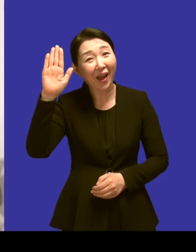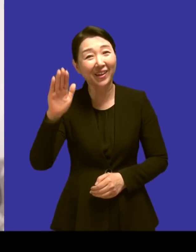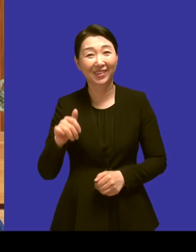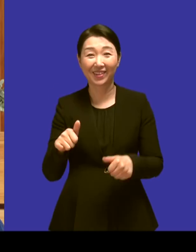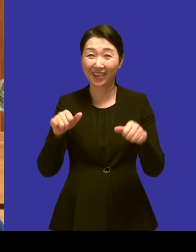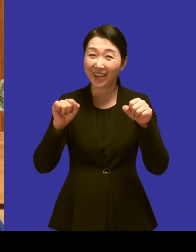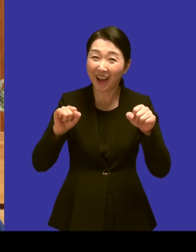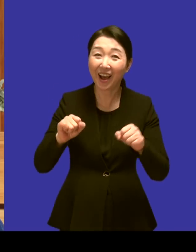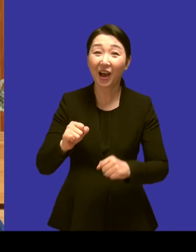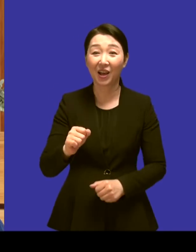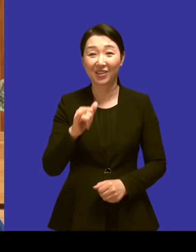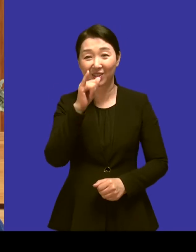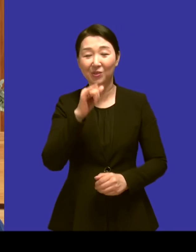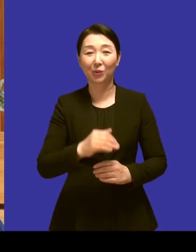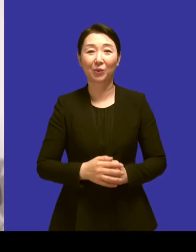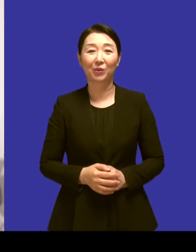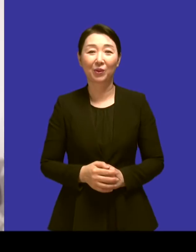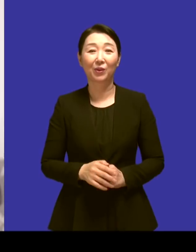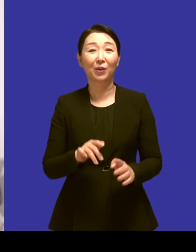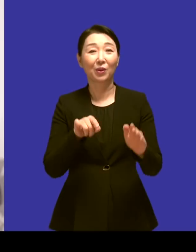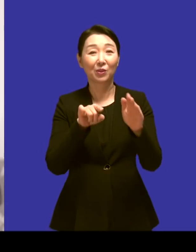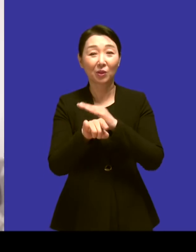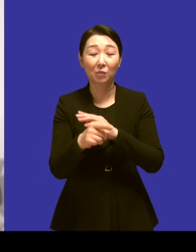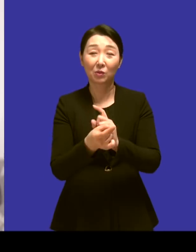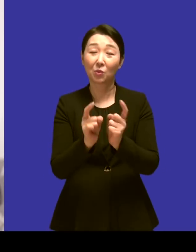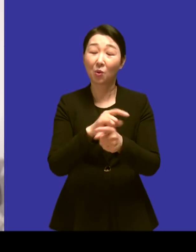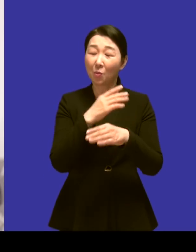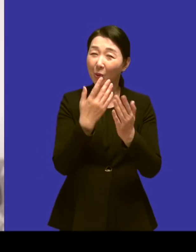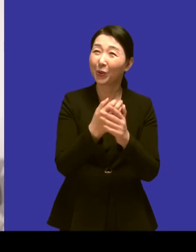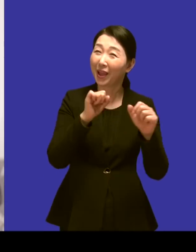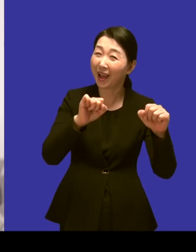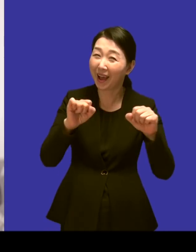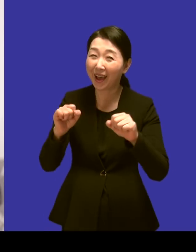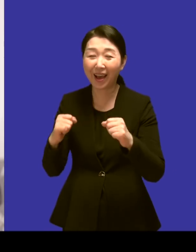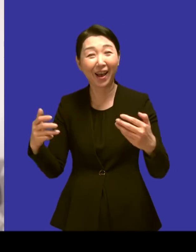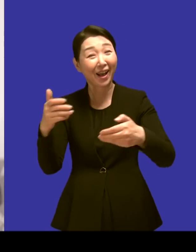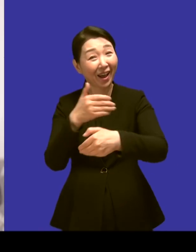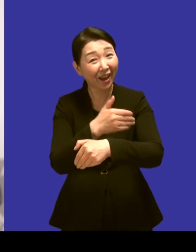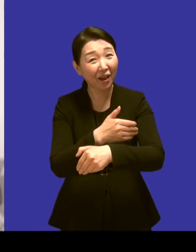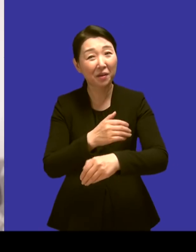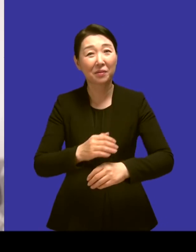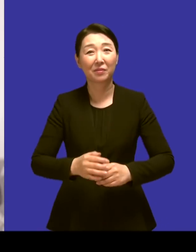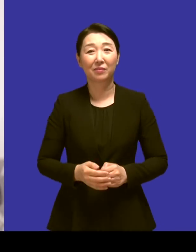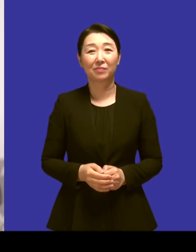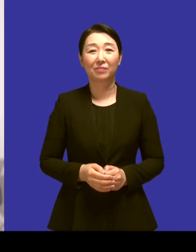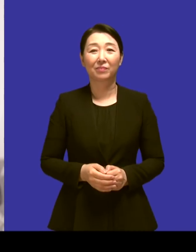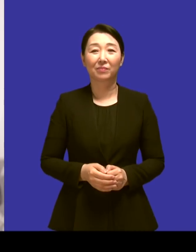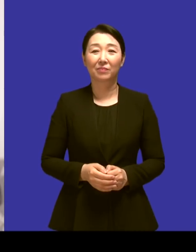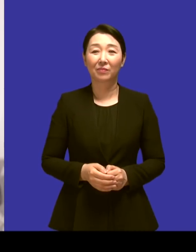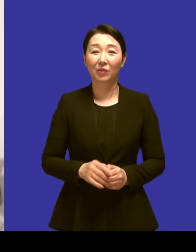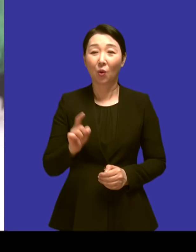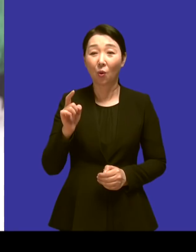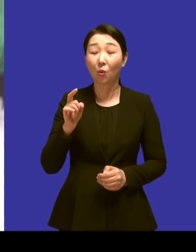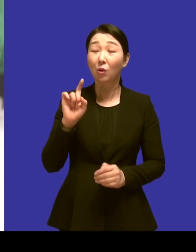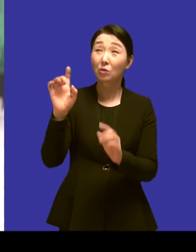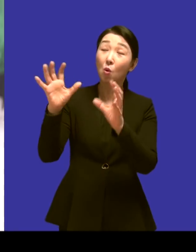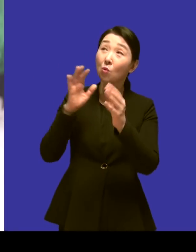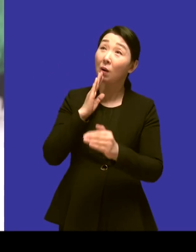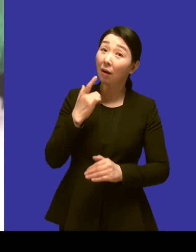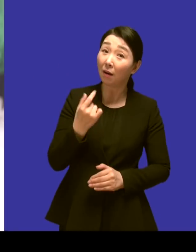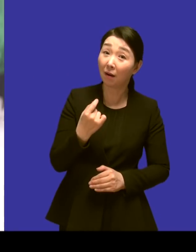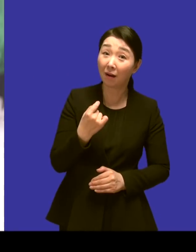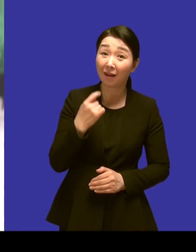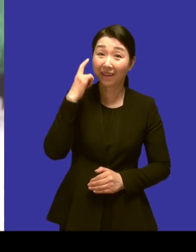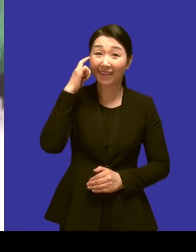딱 해주시는 거예요. 그리고 들어가서부터 서로 다 인사하고 막 안아주고 막 여기 천국인가? 약간 이런